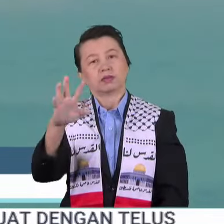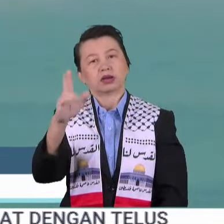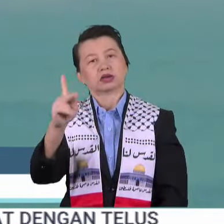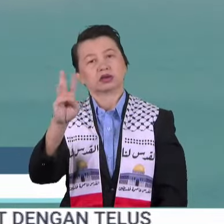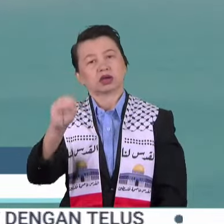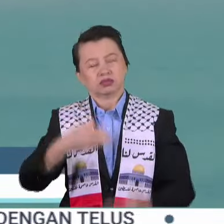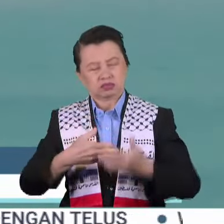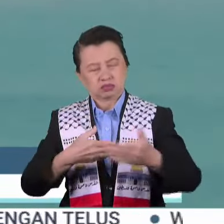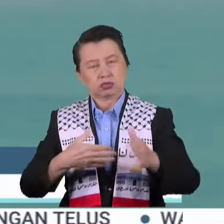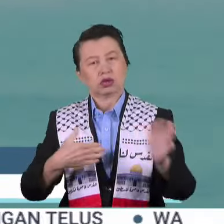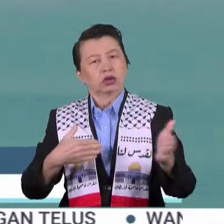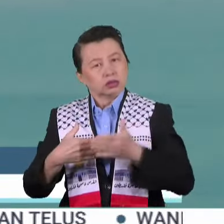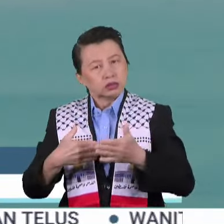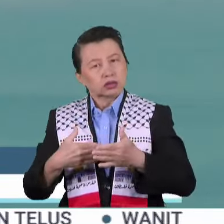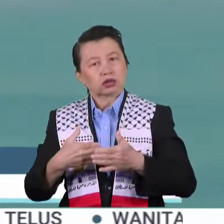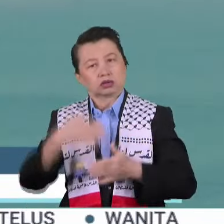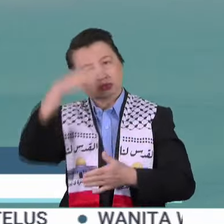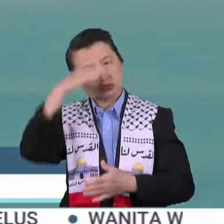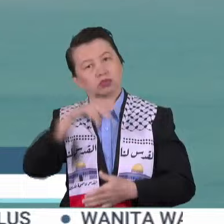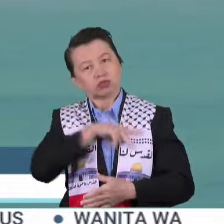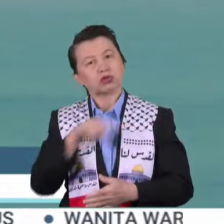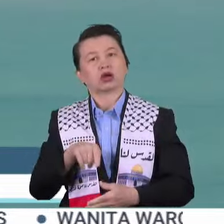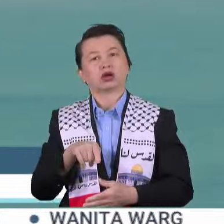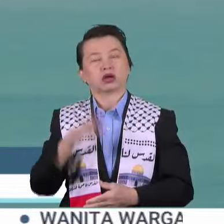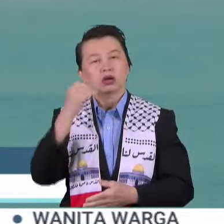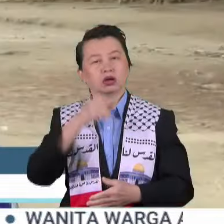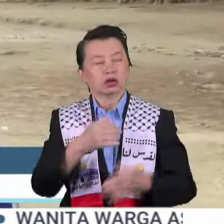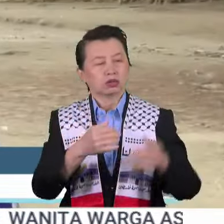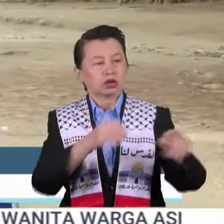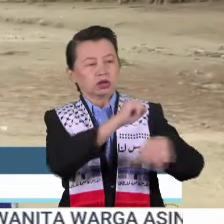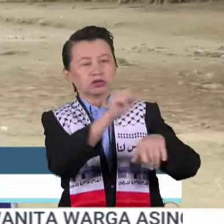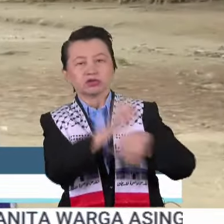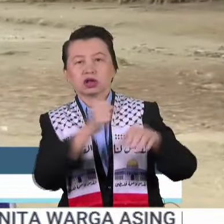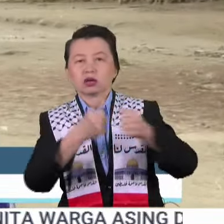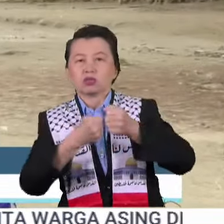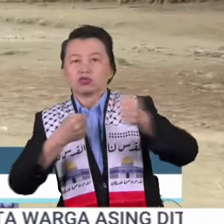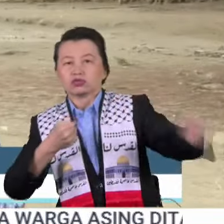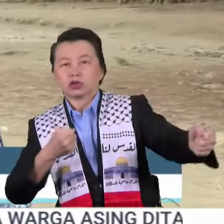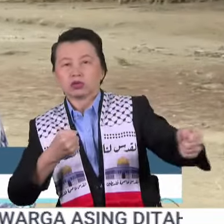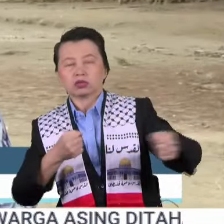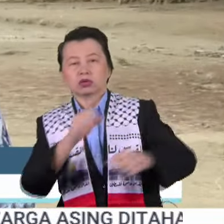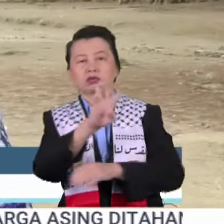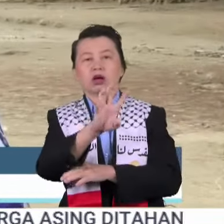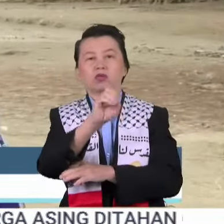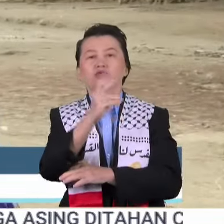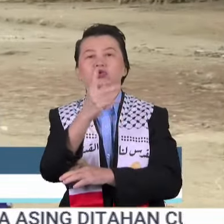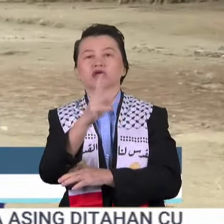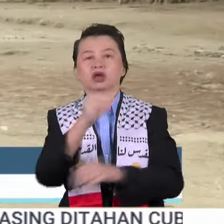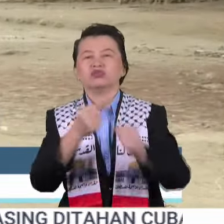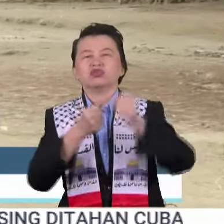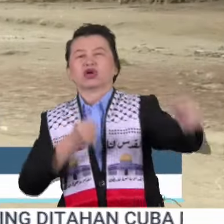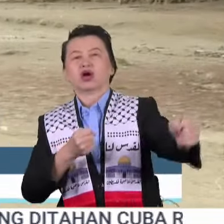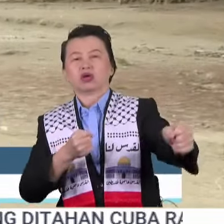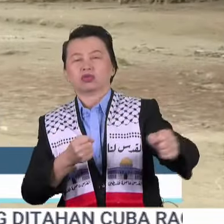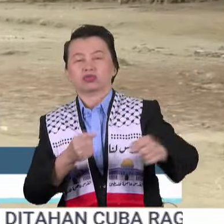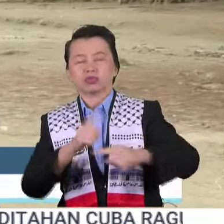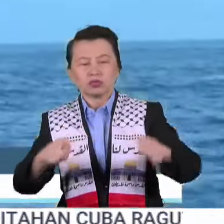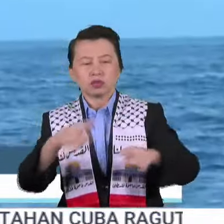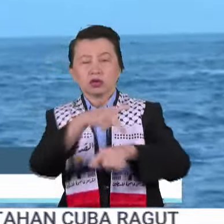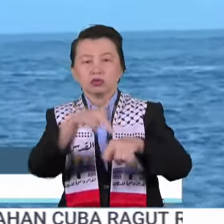km sedangkan Singapura jaraknya 46 km. Saya